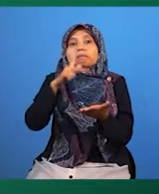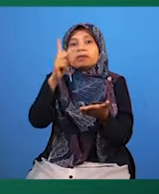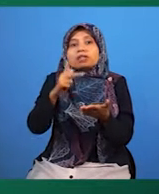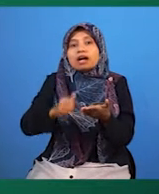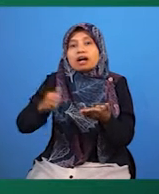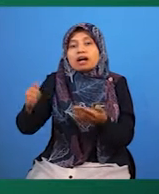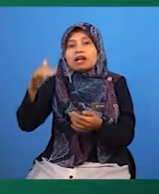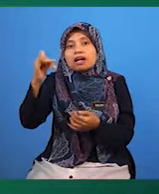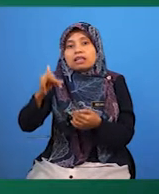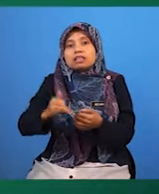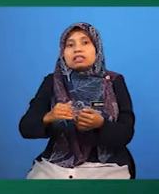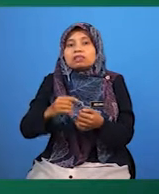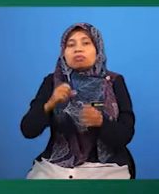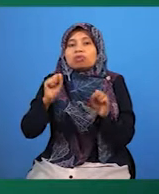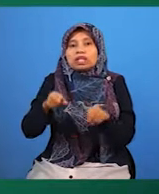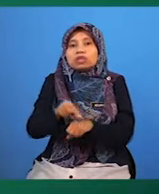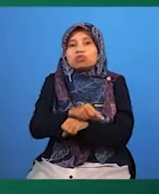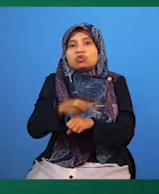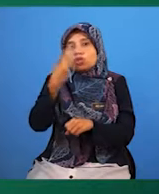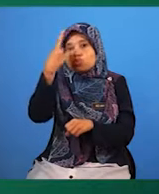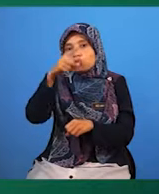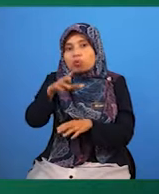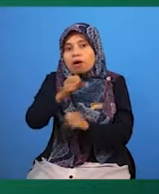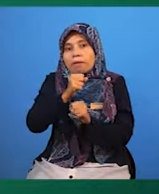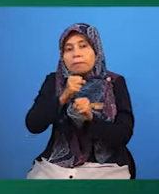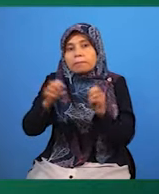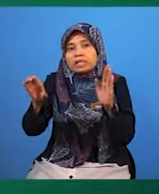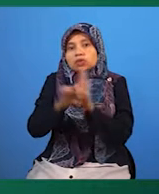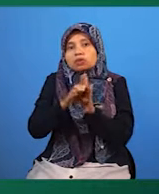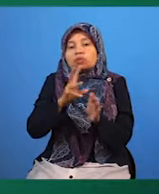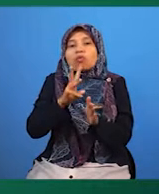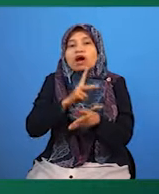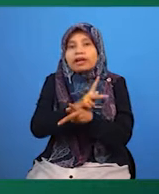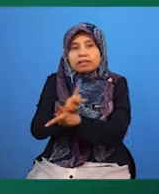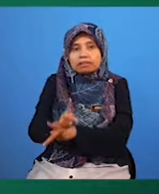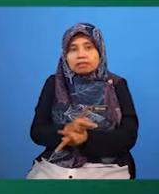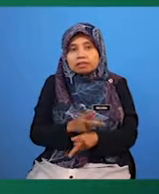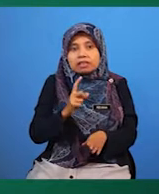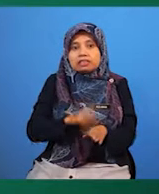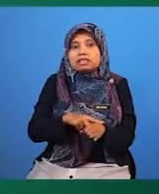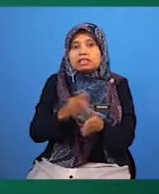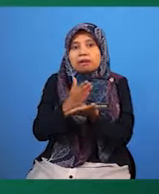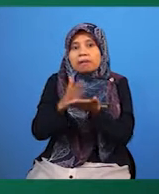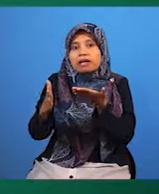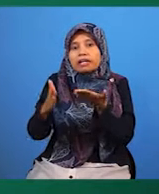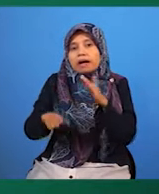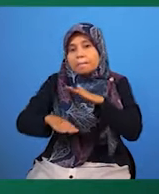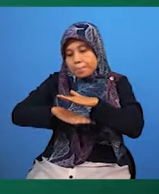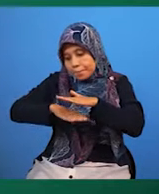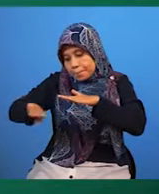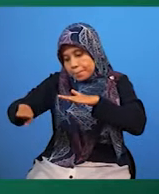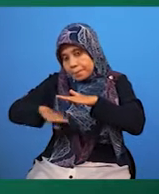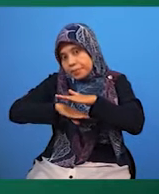apakah peralatan yang sesuai untuk kita gunakan semasa pengambilan sampel air